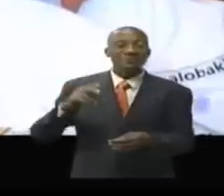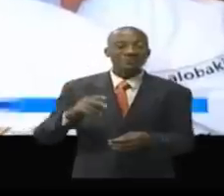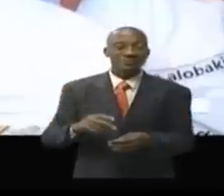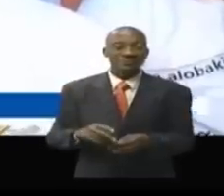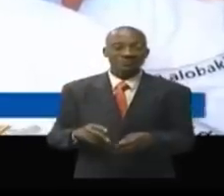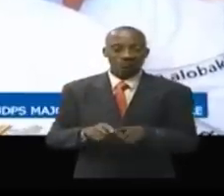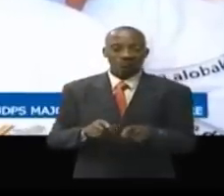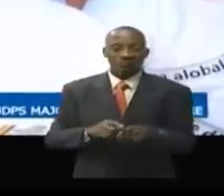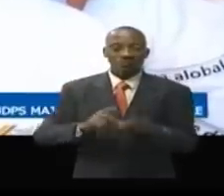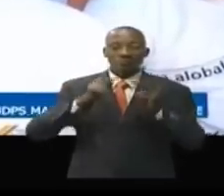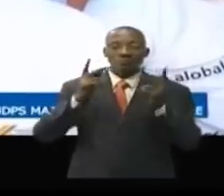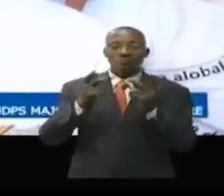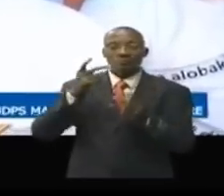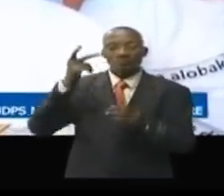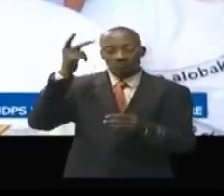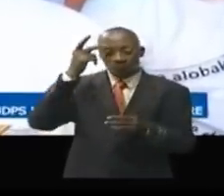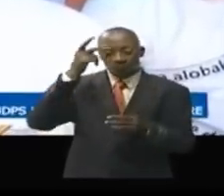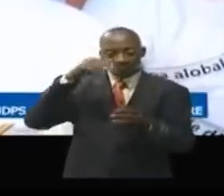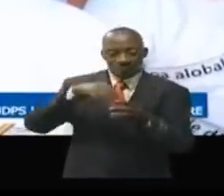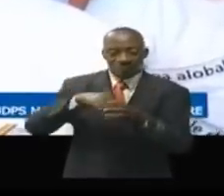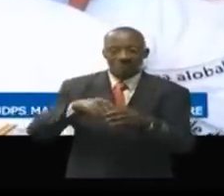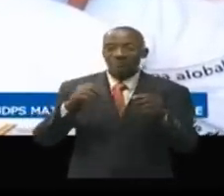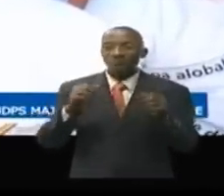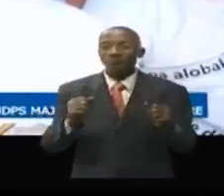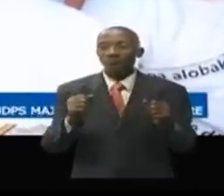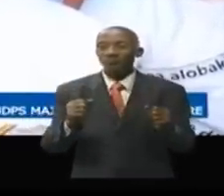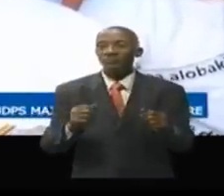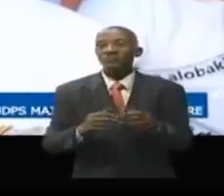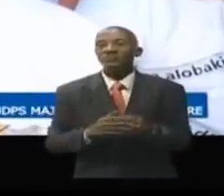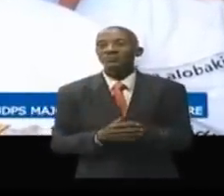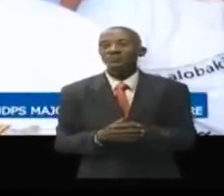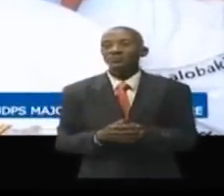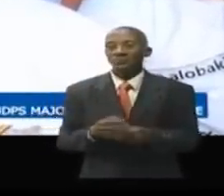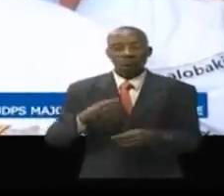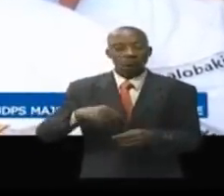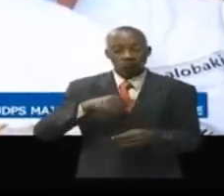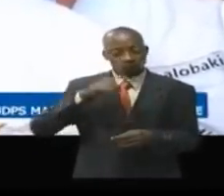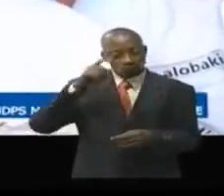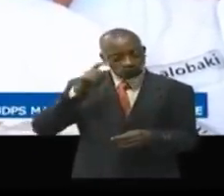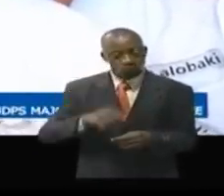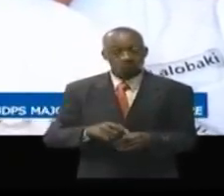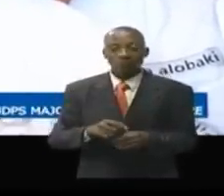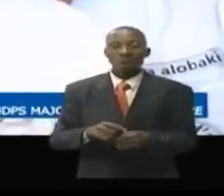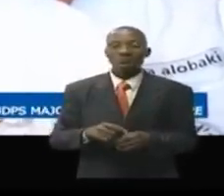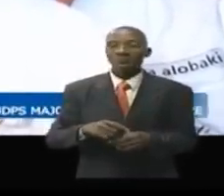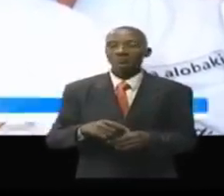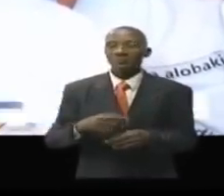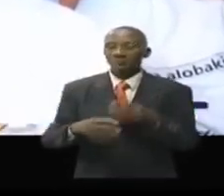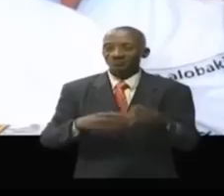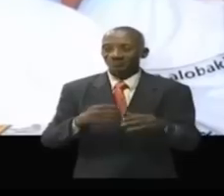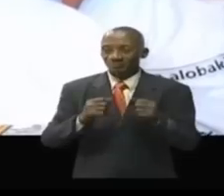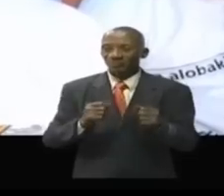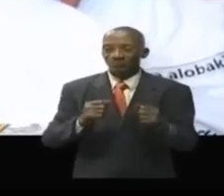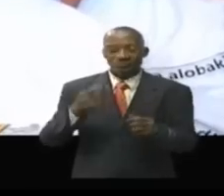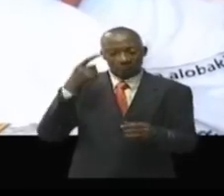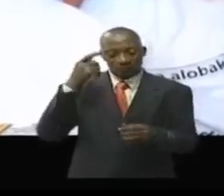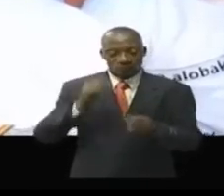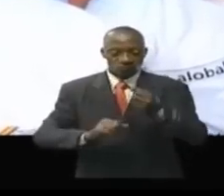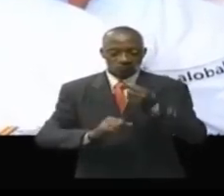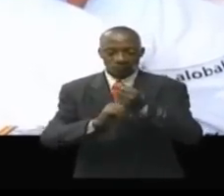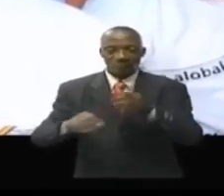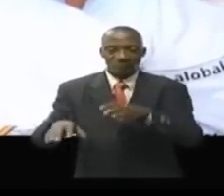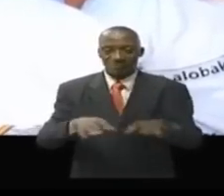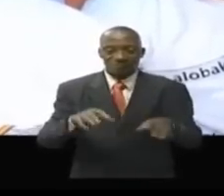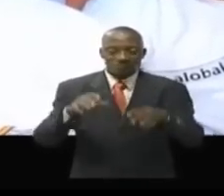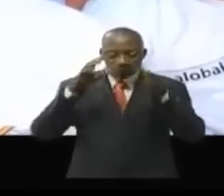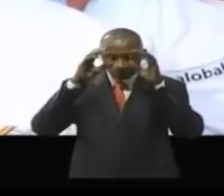spécialement les ressortissants de Grand Équateur et de la province orientale, pour qu'en 2023,